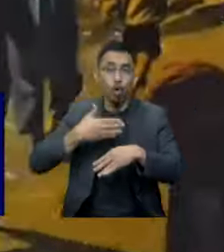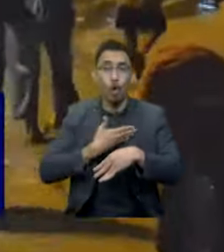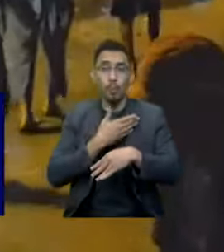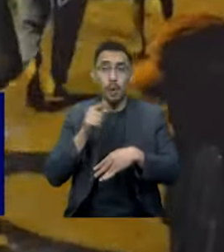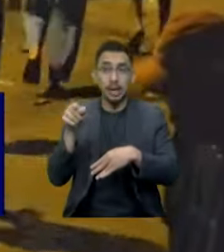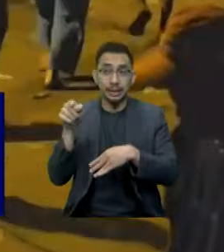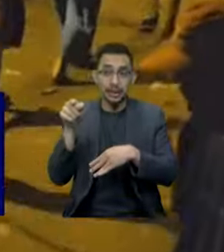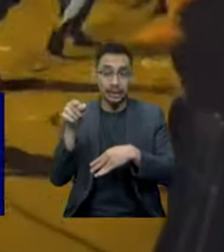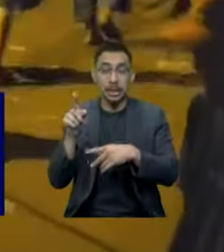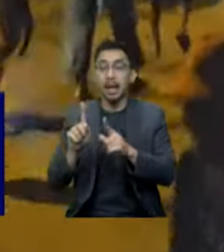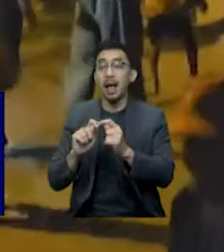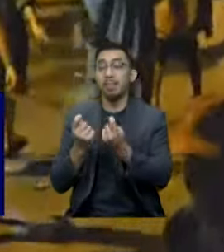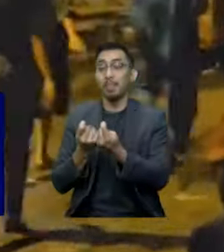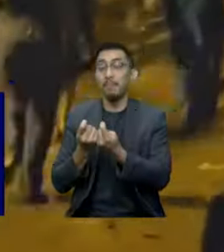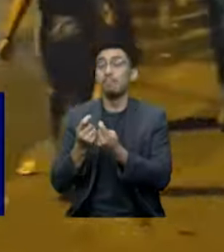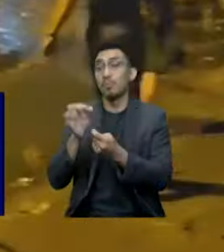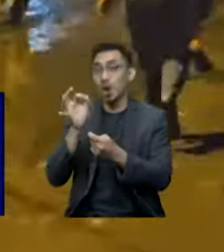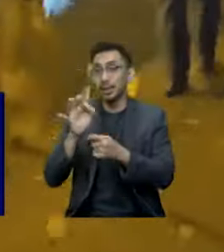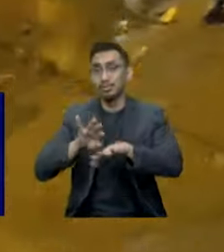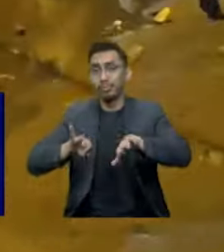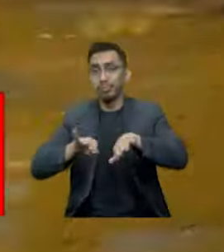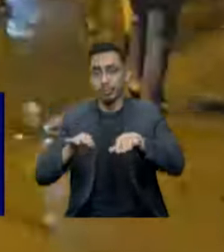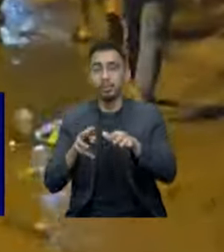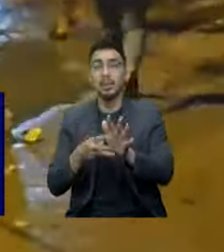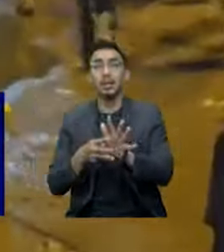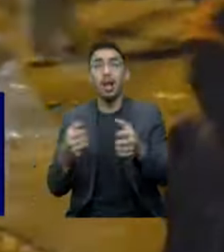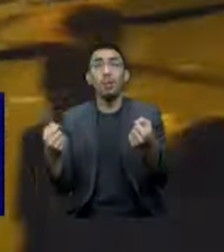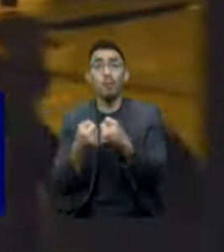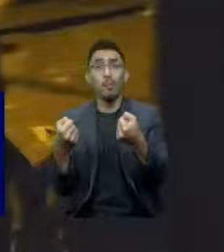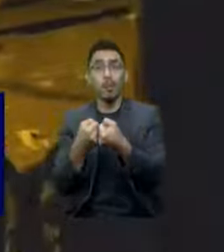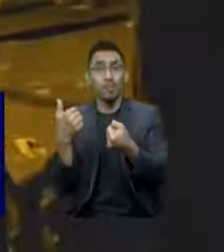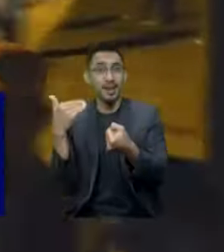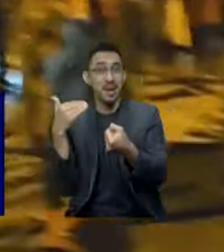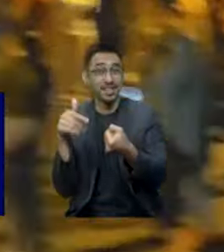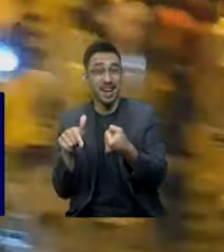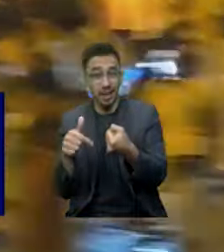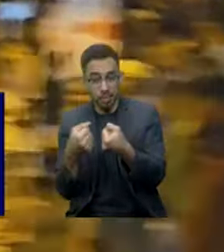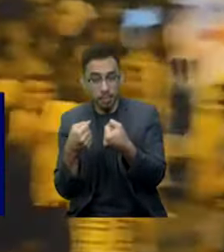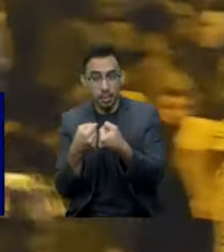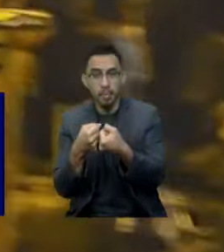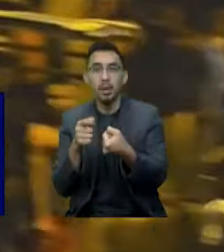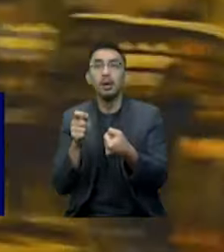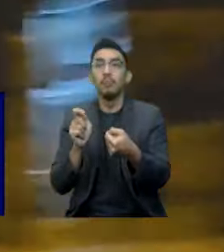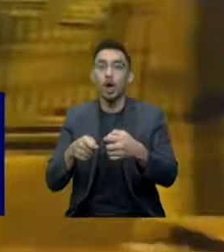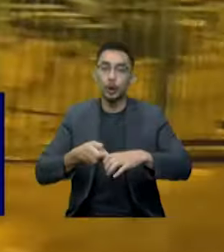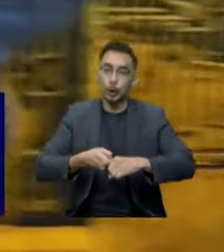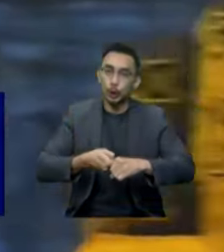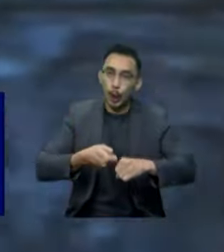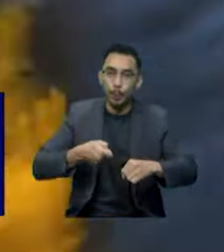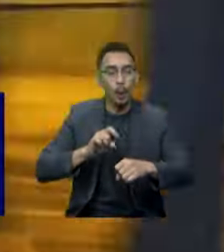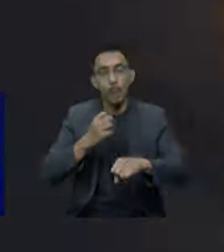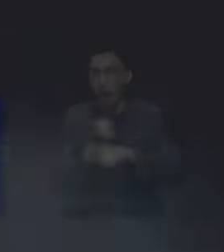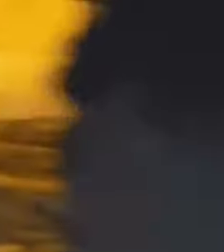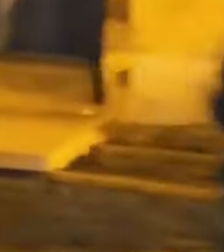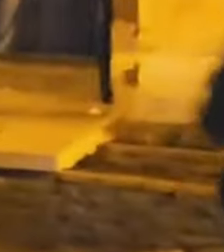Polres Pelabuhan Belawan membubarkan tawuran yang terjadi antara remaja Lorong Melati yang saling serang menggunakan senjata tajam dan batu dengan remaja